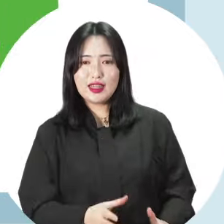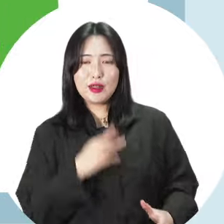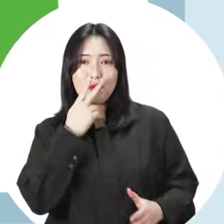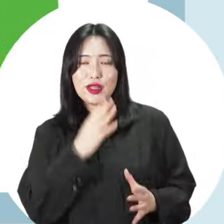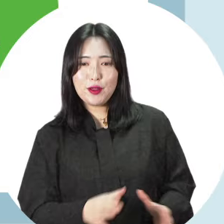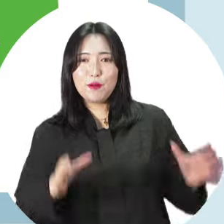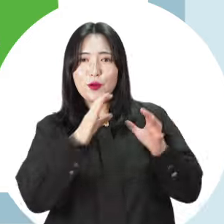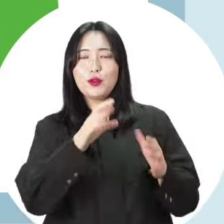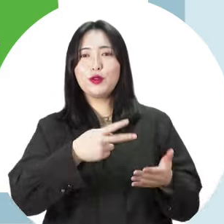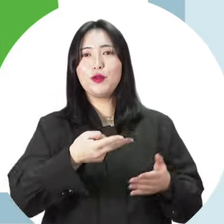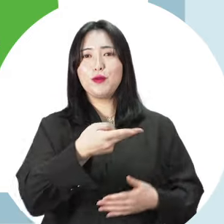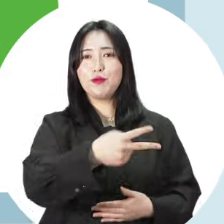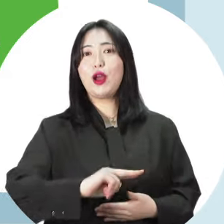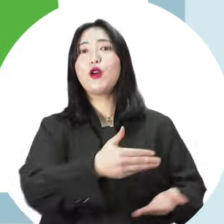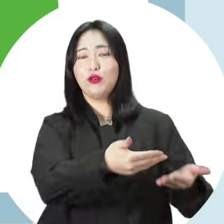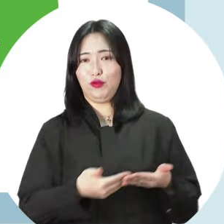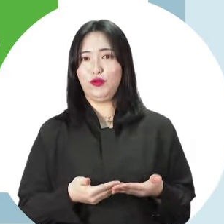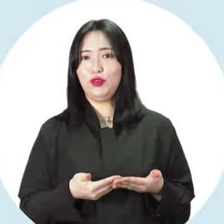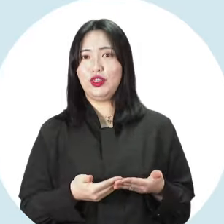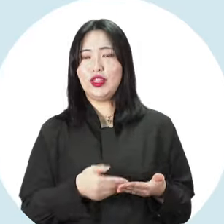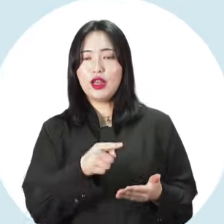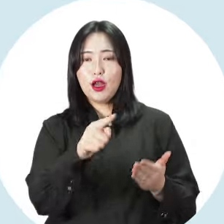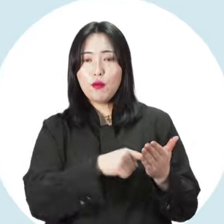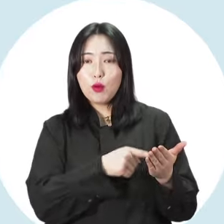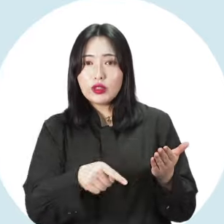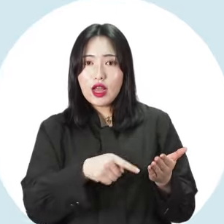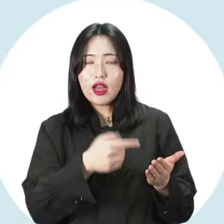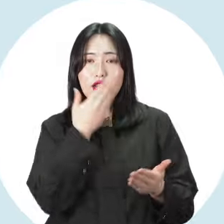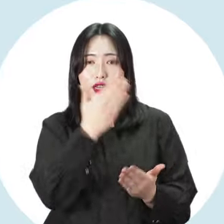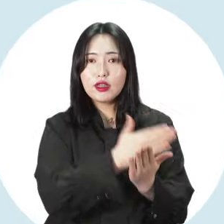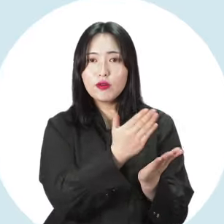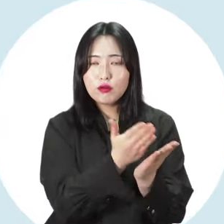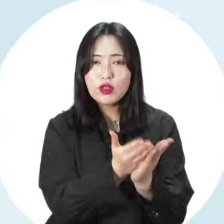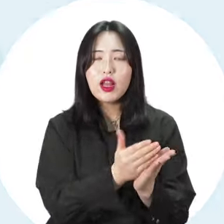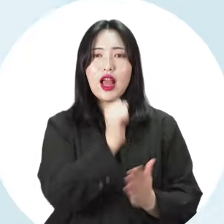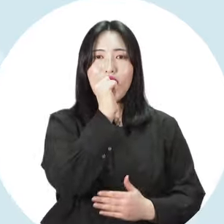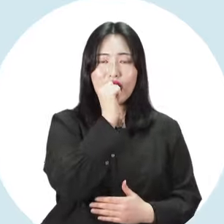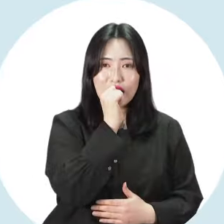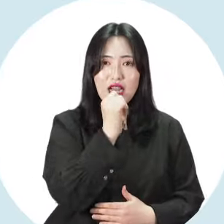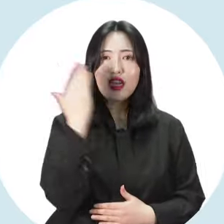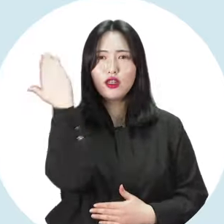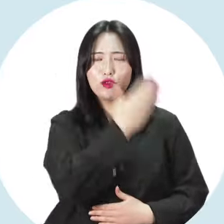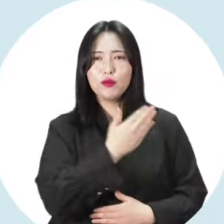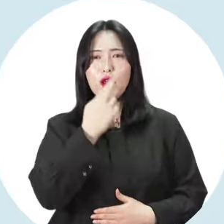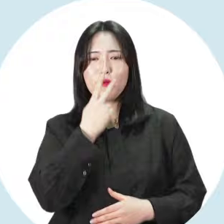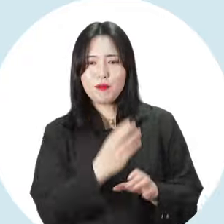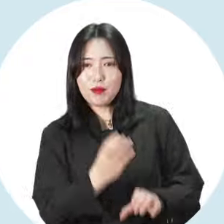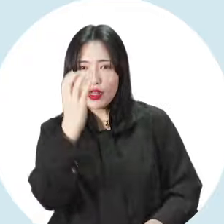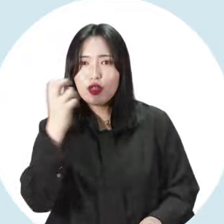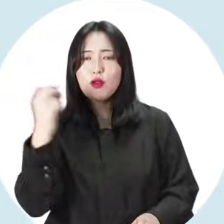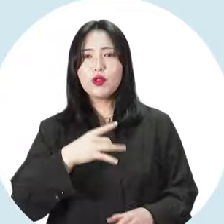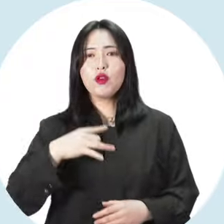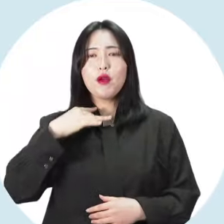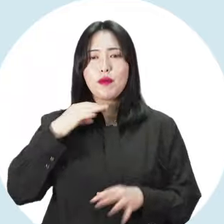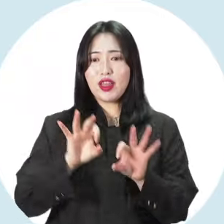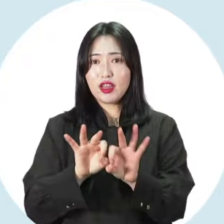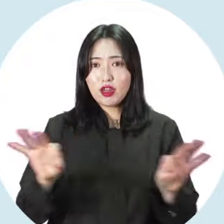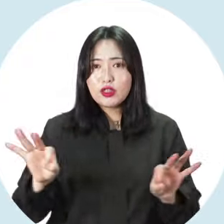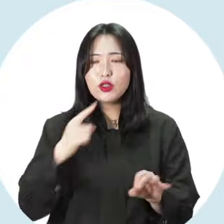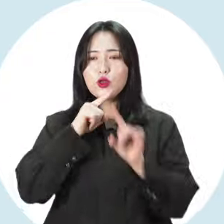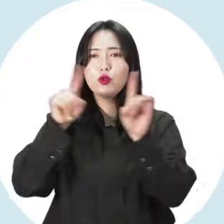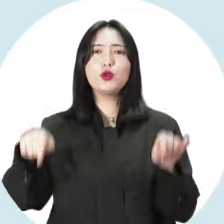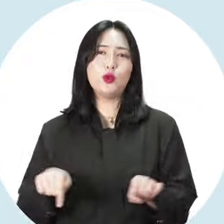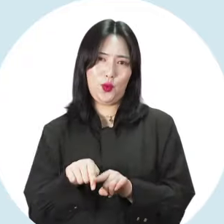봉투로 보상해주는 제도입니다. 보상 대상 자원은 캔, 투명 페트병,